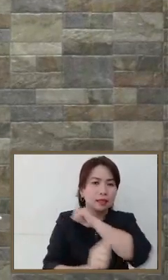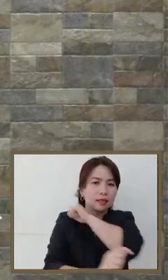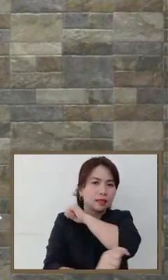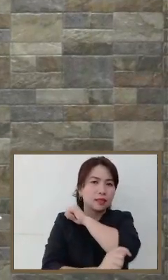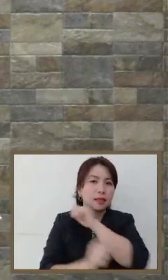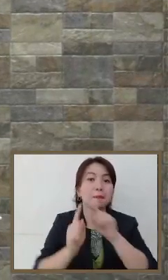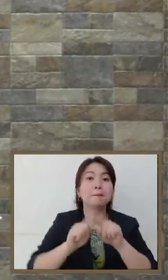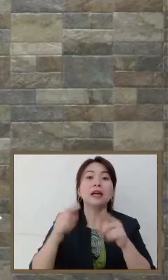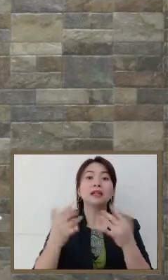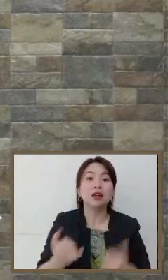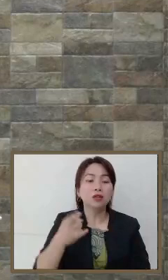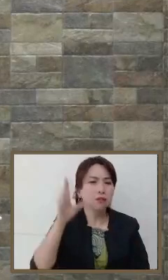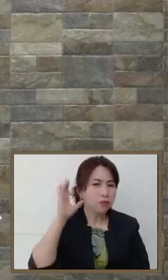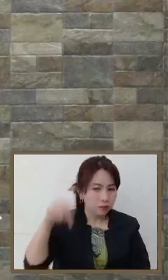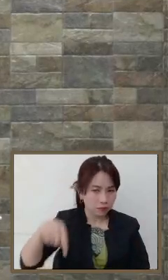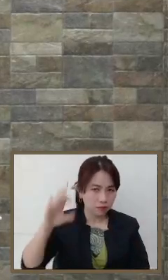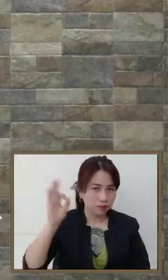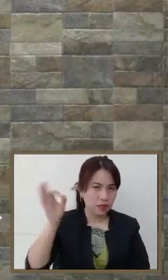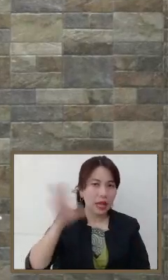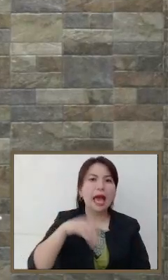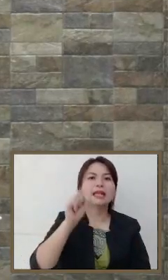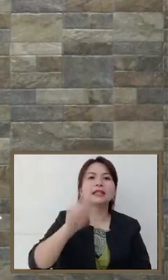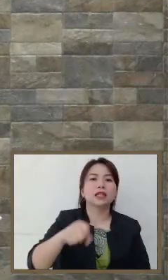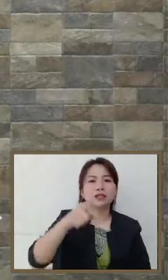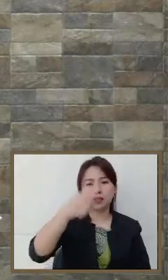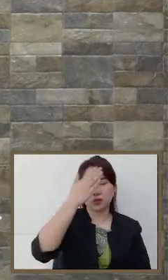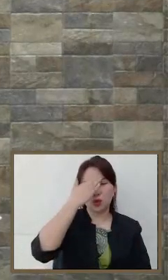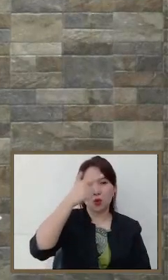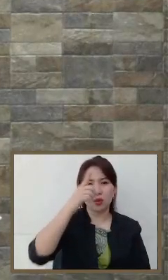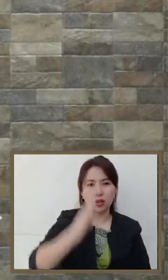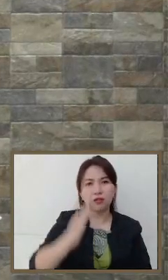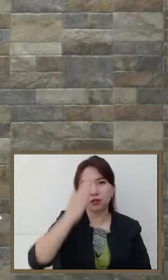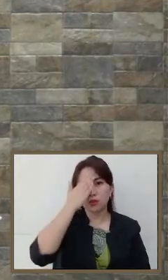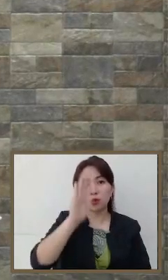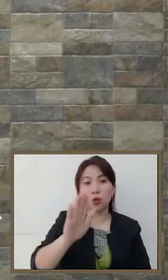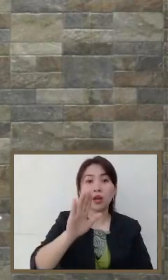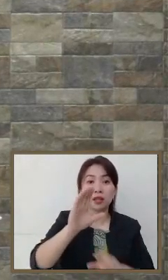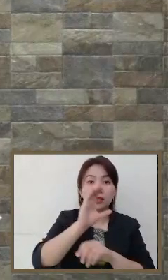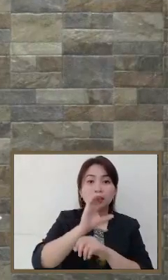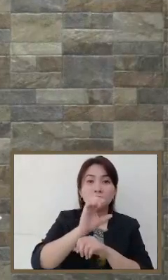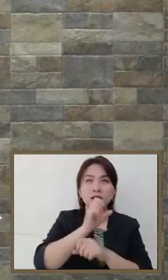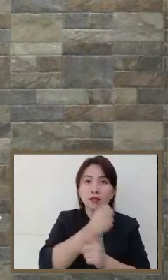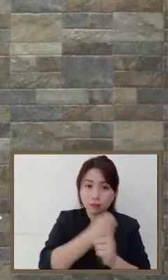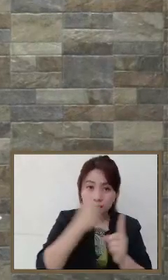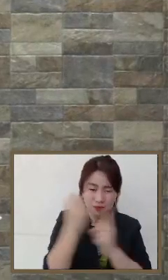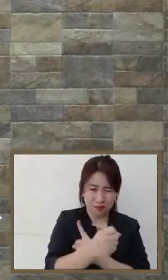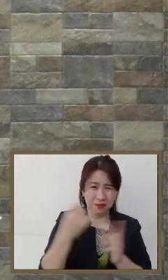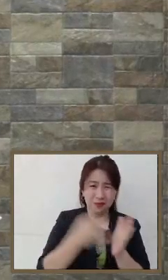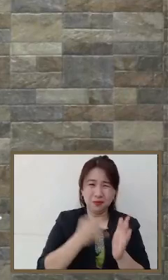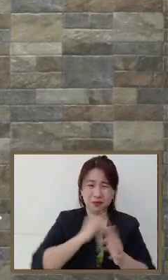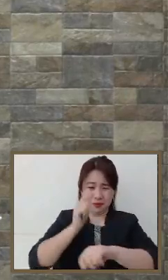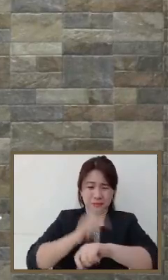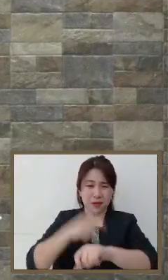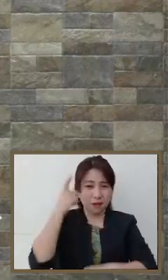ngayon alam mo na alam ng Diyos ang iyong kalagayan it is high time for you mga kapatid na mag-confess ka sa Diyos